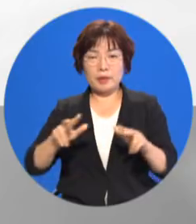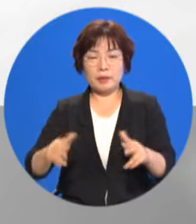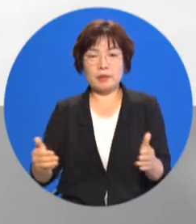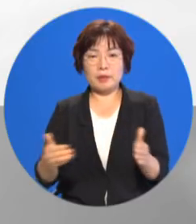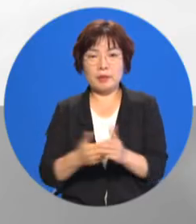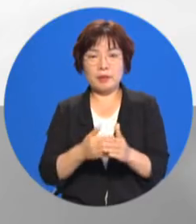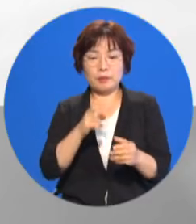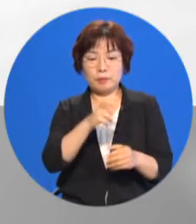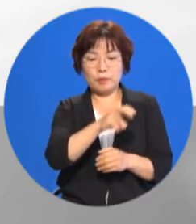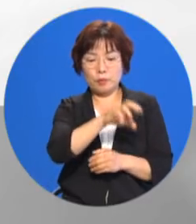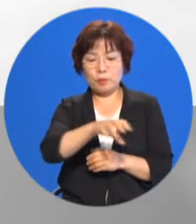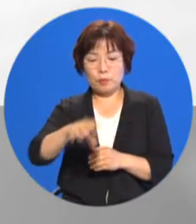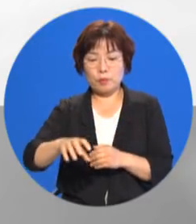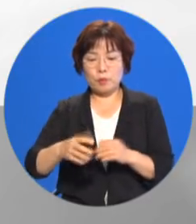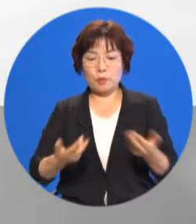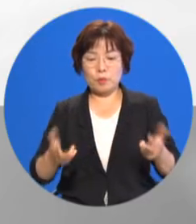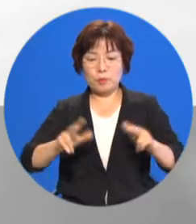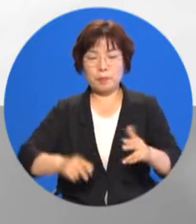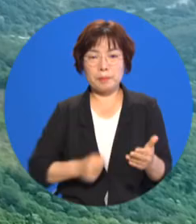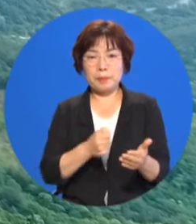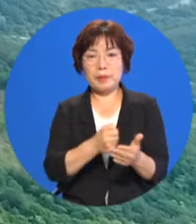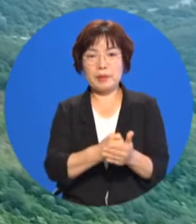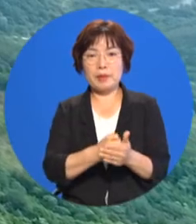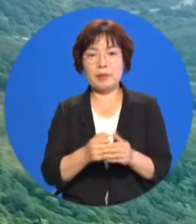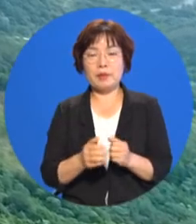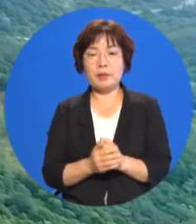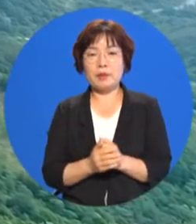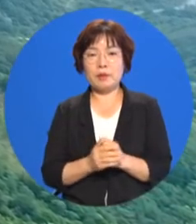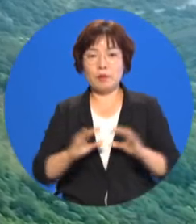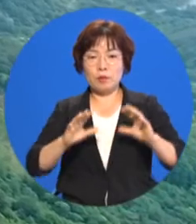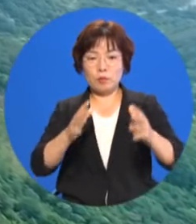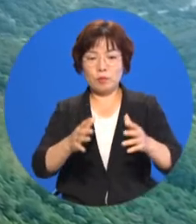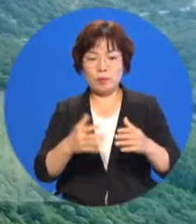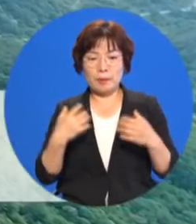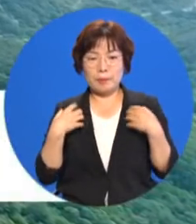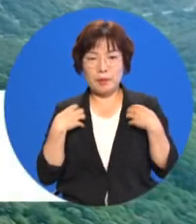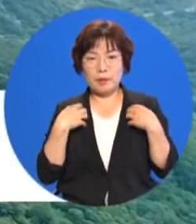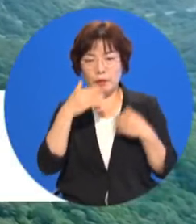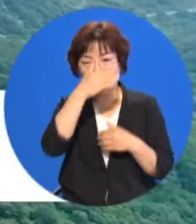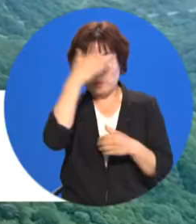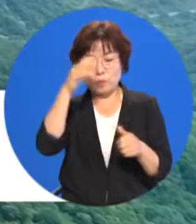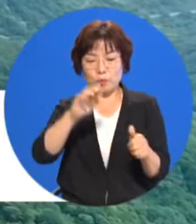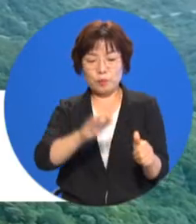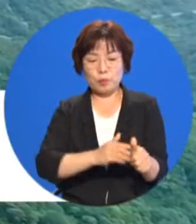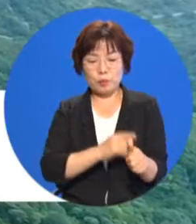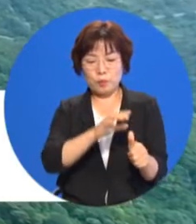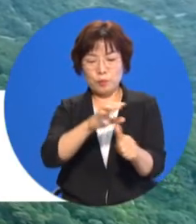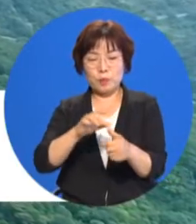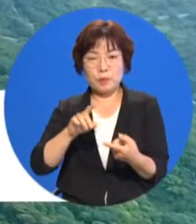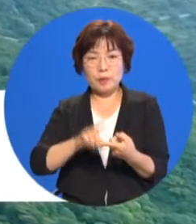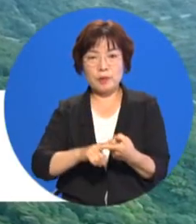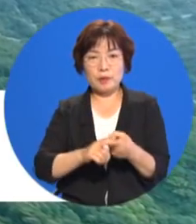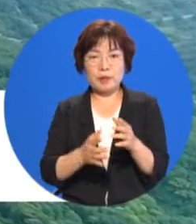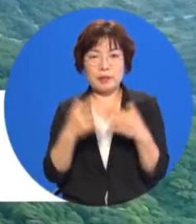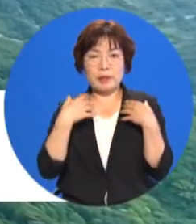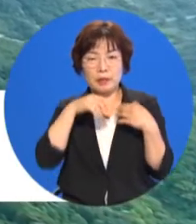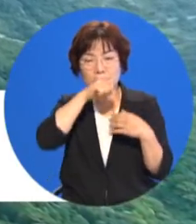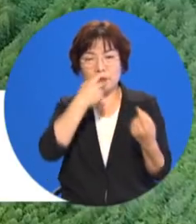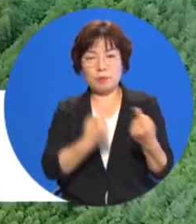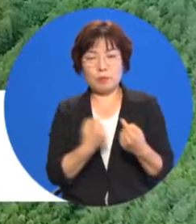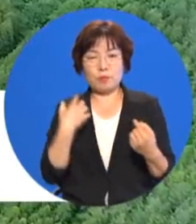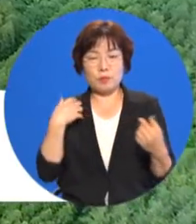현재까지 20여 곳의 국립공원이 지정돼 있습니다. 국가의 주도 아래 경관 보전이 이루어지는 특성상 지자체의 예산 부담이